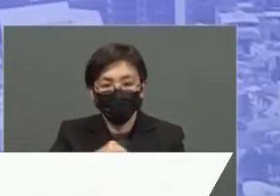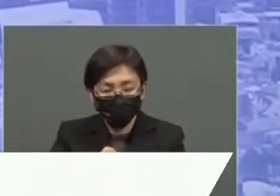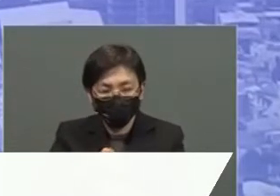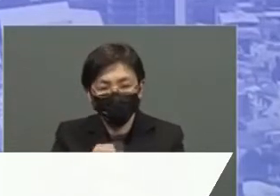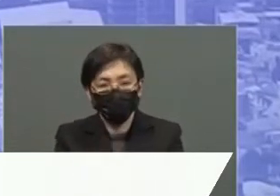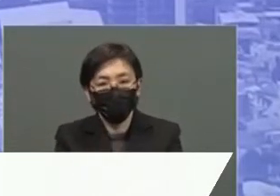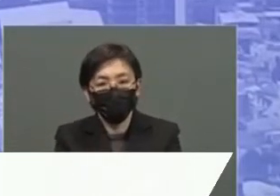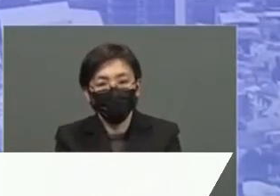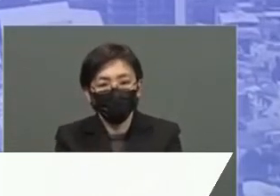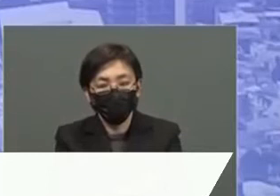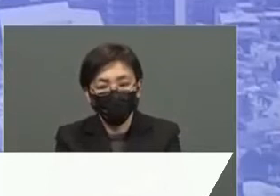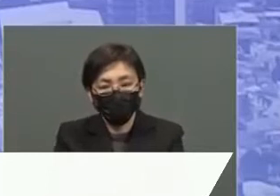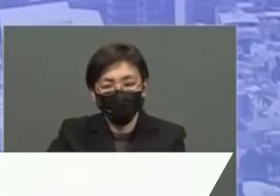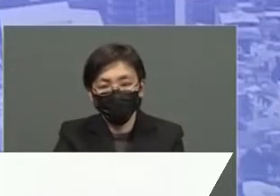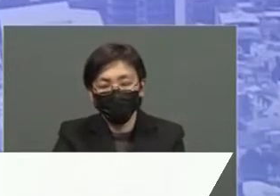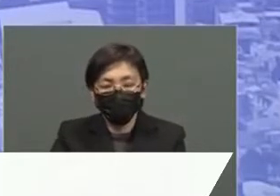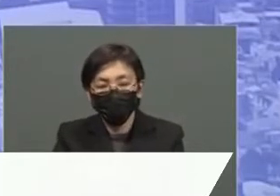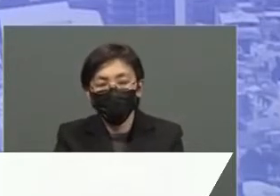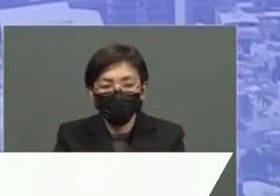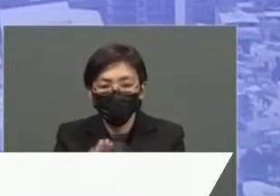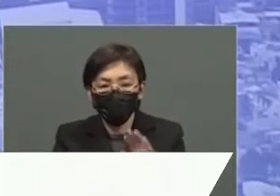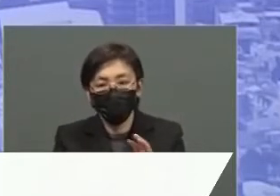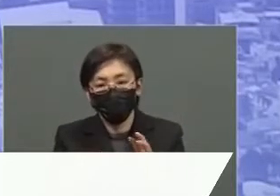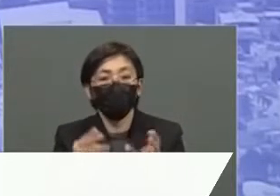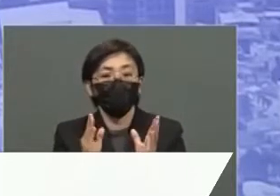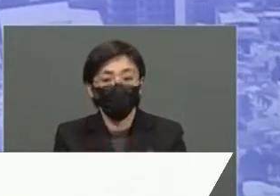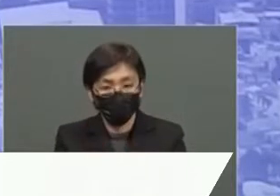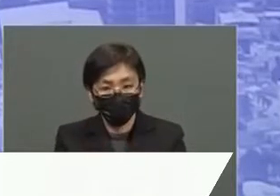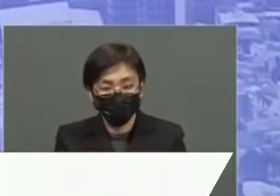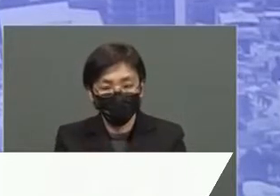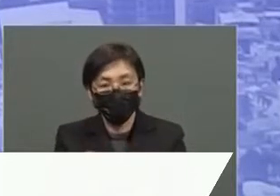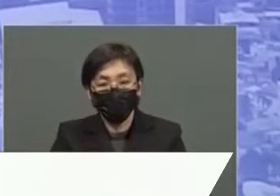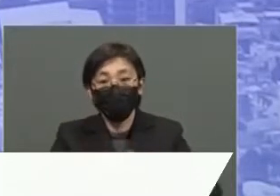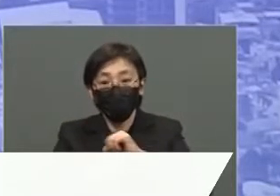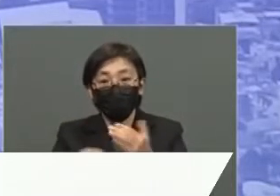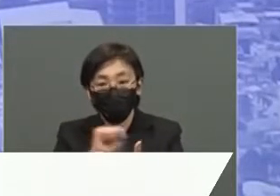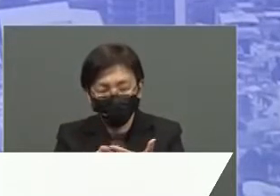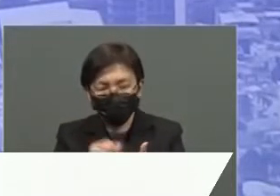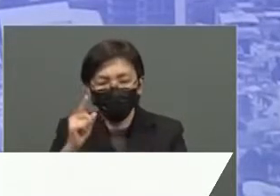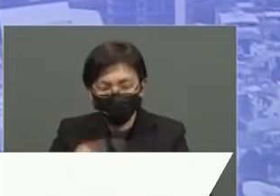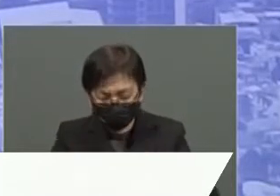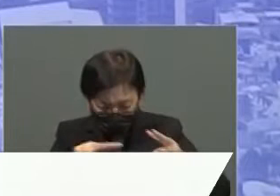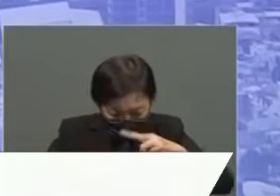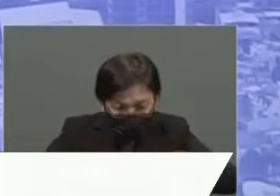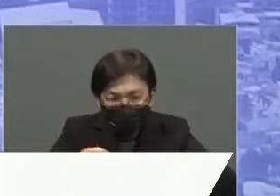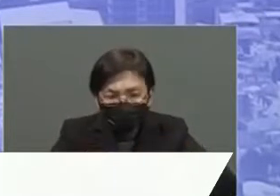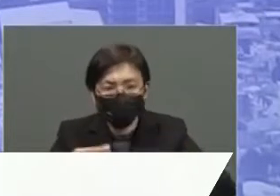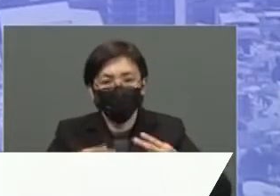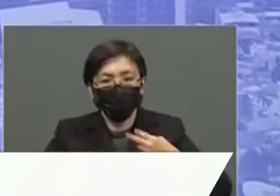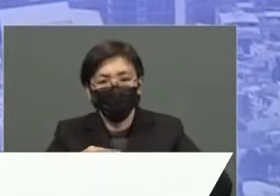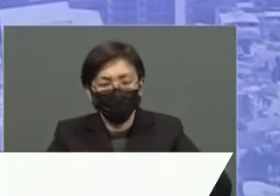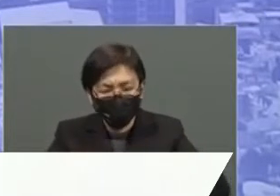และแรงงานทั้งหมดที่มีประมาณการใช้ตัวเลขเดิมในประมาณ 6หมื่นคนเนี่ยให้ได้มีการเข้มงวดกวดขันในการดูแล